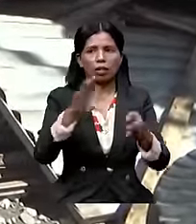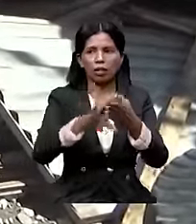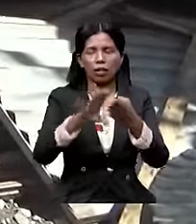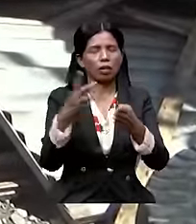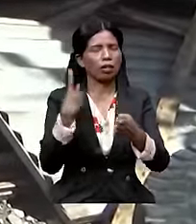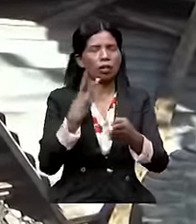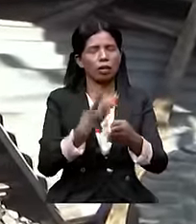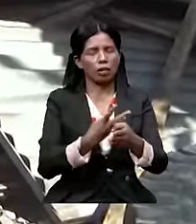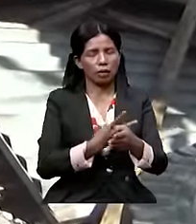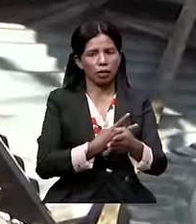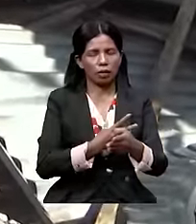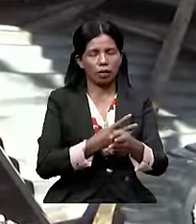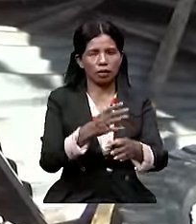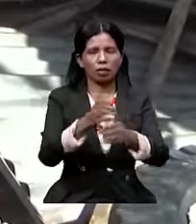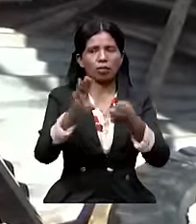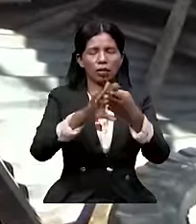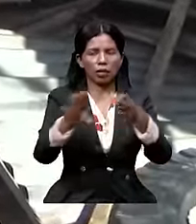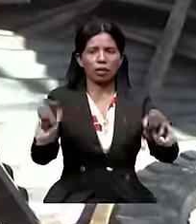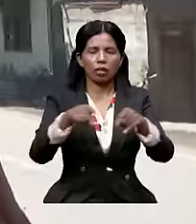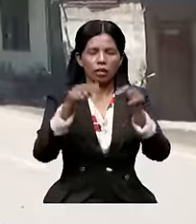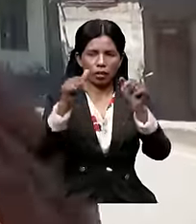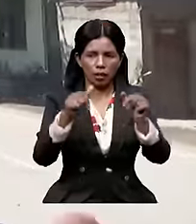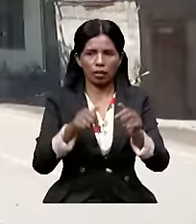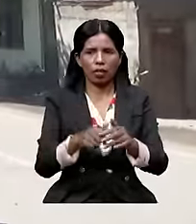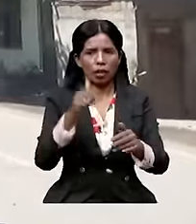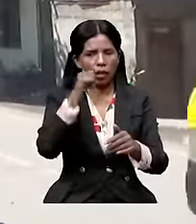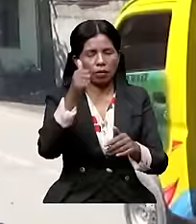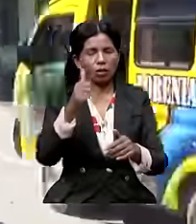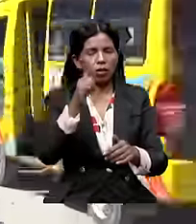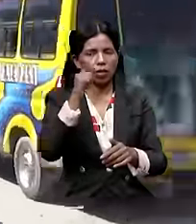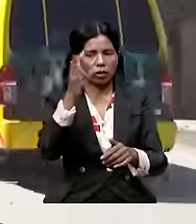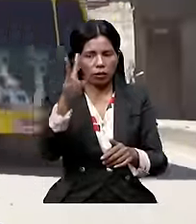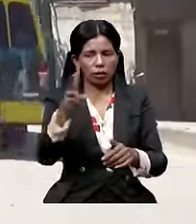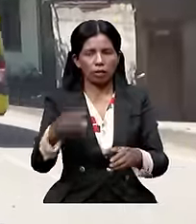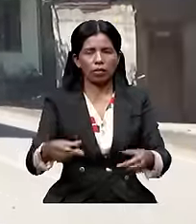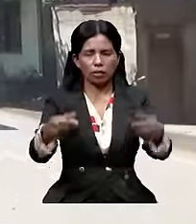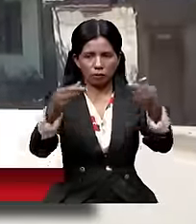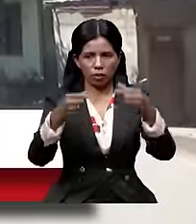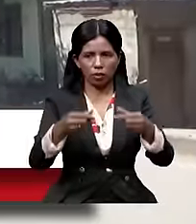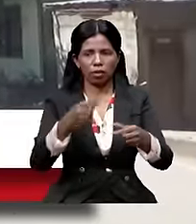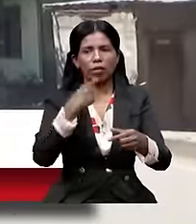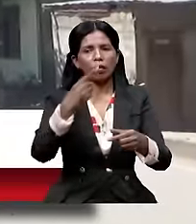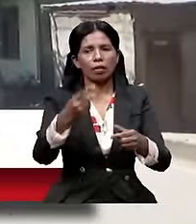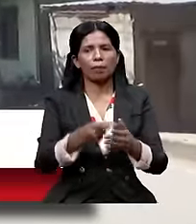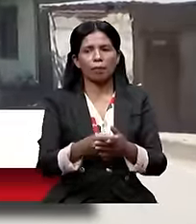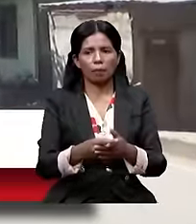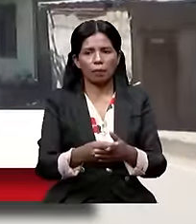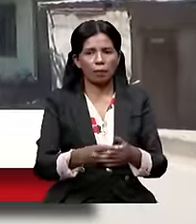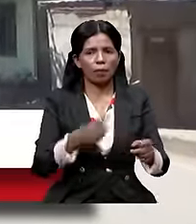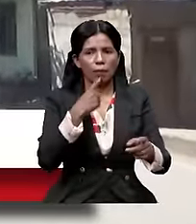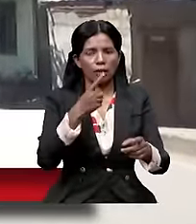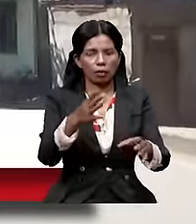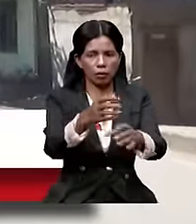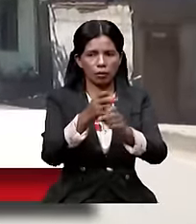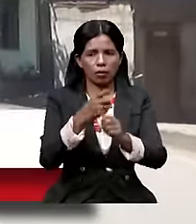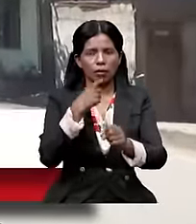amine simu karta ngasane abang kau bayar saya lagi sirah fo magnetit abis jure abis mas mas abis waktu sobo lah